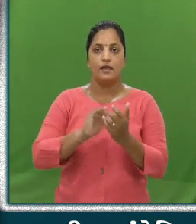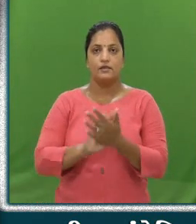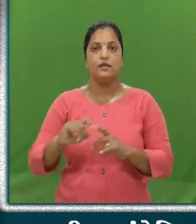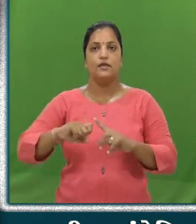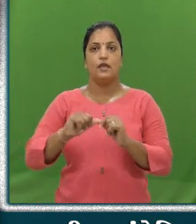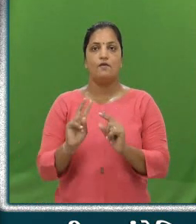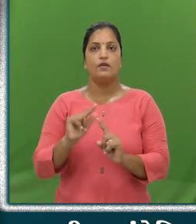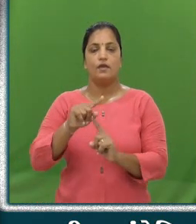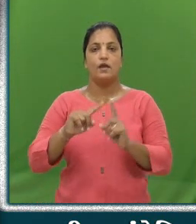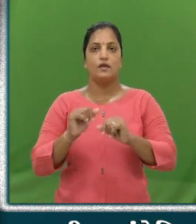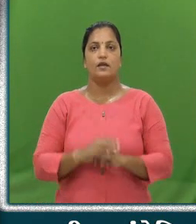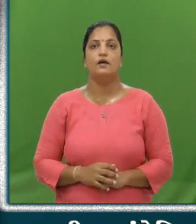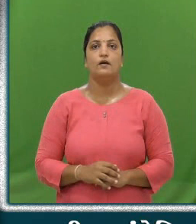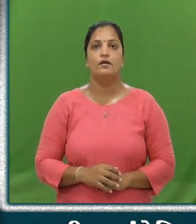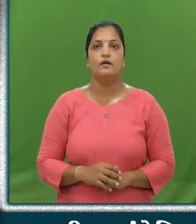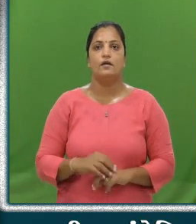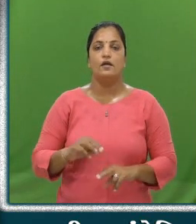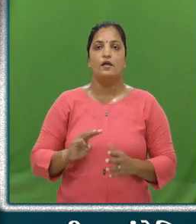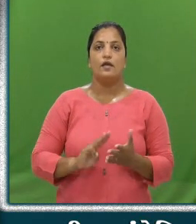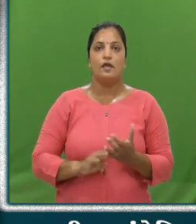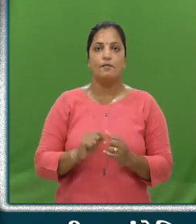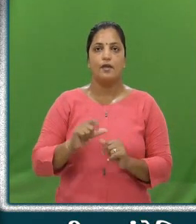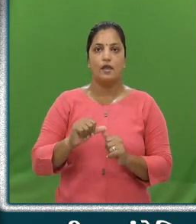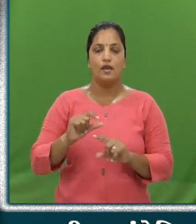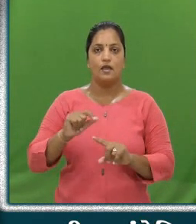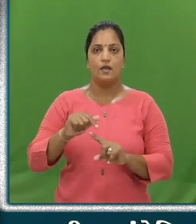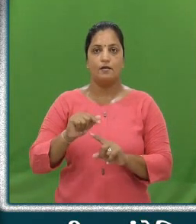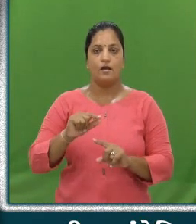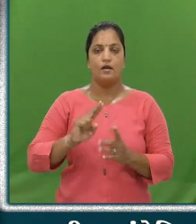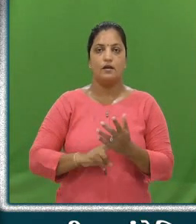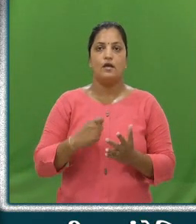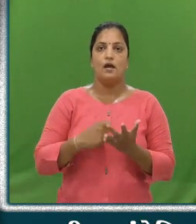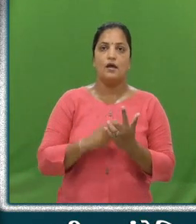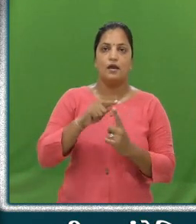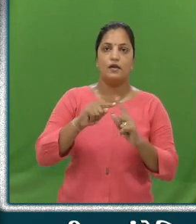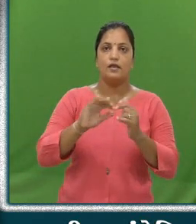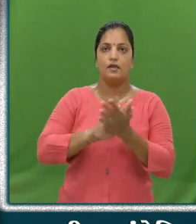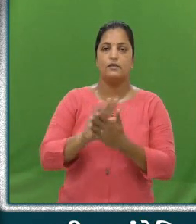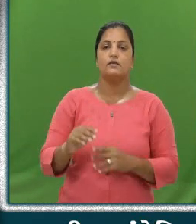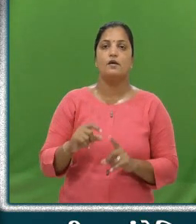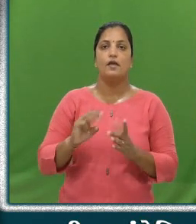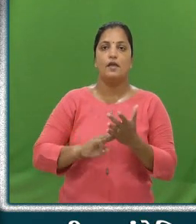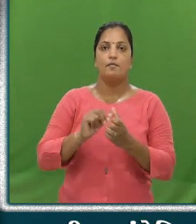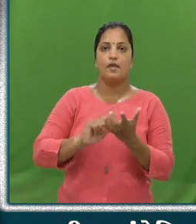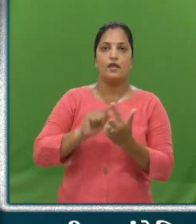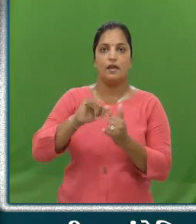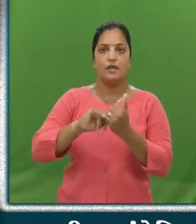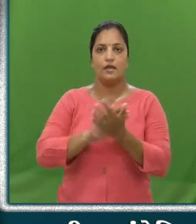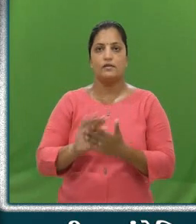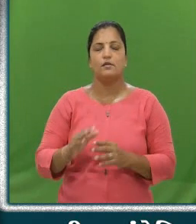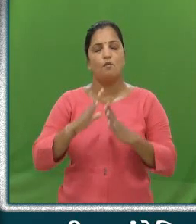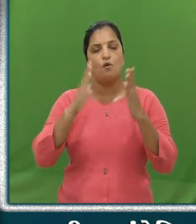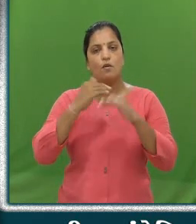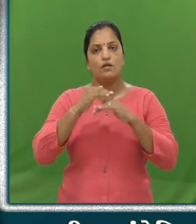કવિતાએ જણાવી દીધું તર્ક જવાબ આપ્યો થડાણી નીતેશે પણ જવાબ આપેલો છે ભૂમિ ગોહિલ મનીષ કવતિયા